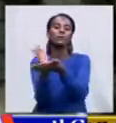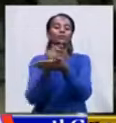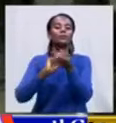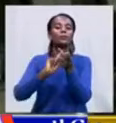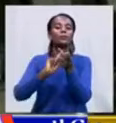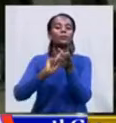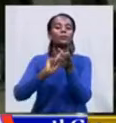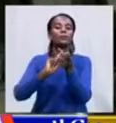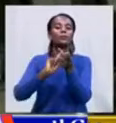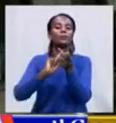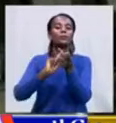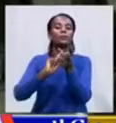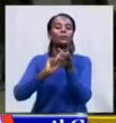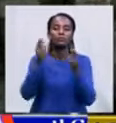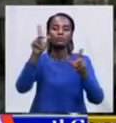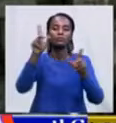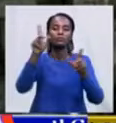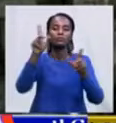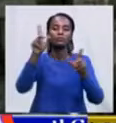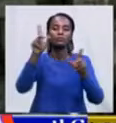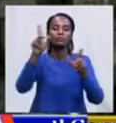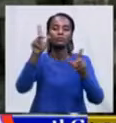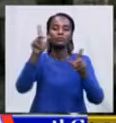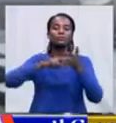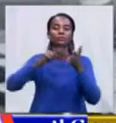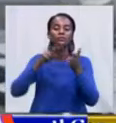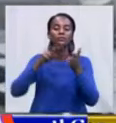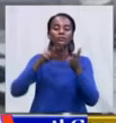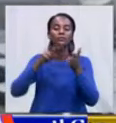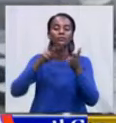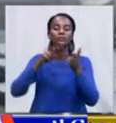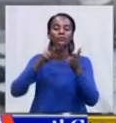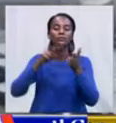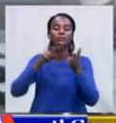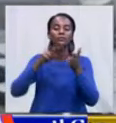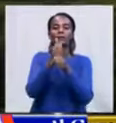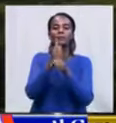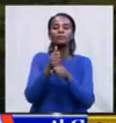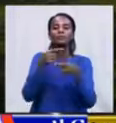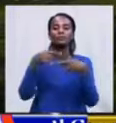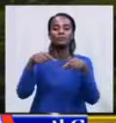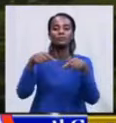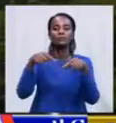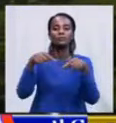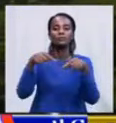ፕሮግራም የዞኑ ህዝብ በከፍተኛ መነሳሳት ስሜት ድጋፍ ማድረጉን በመጠቆም በዚህም